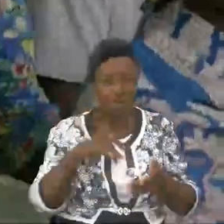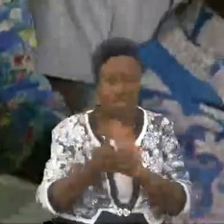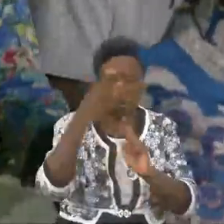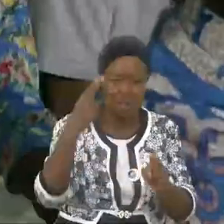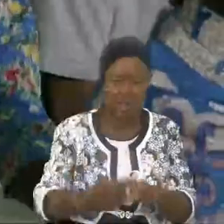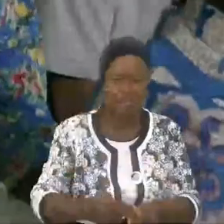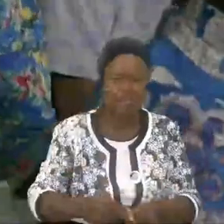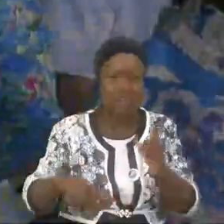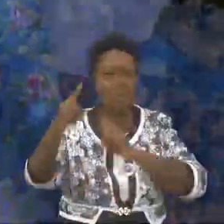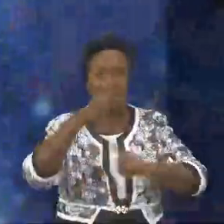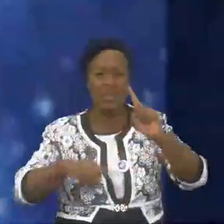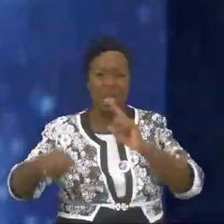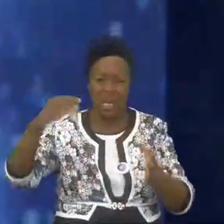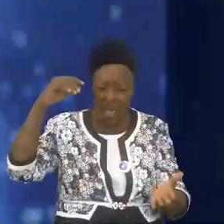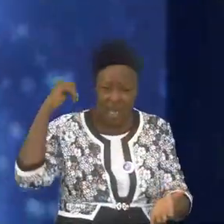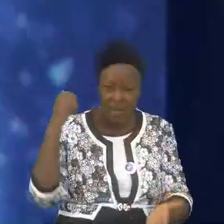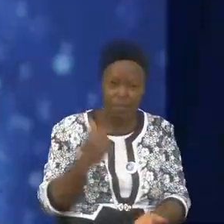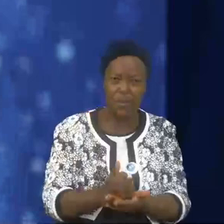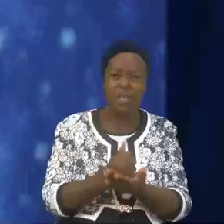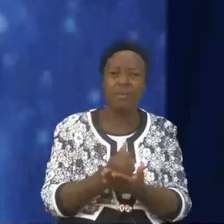Est-ce que je peux entendre un amen là-bas?